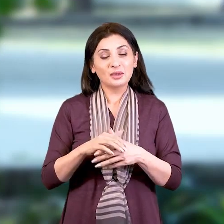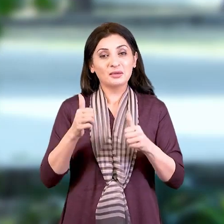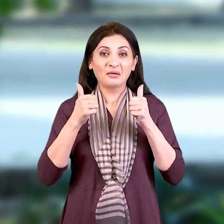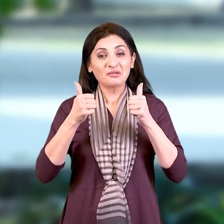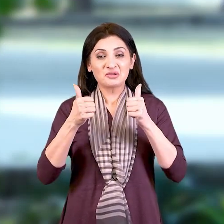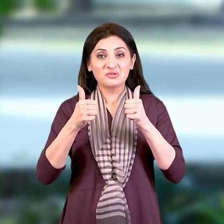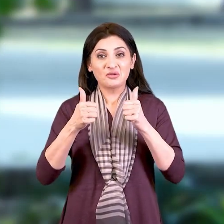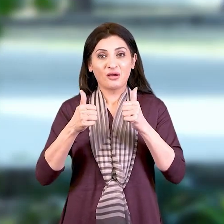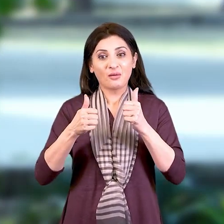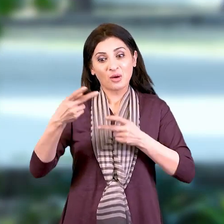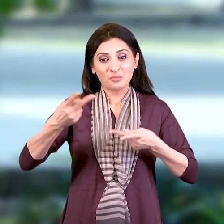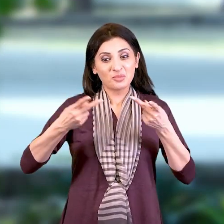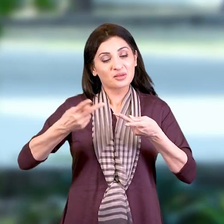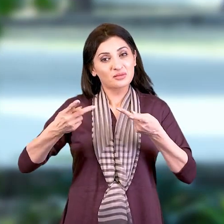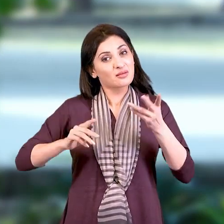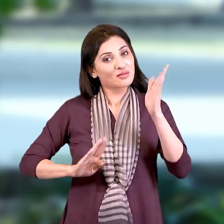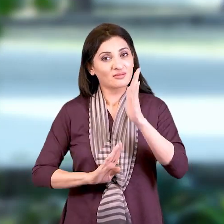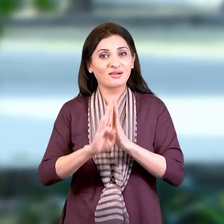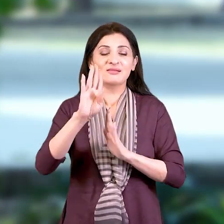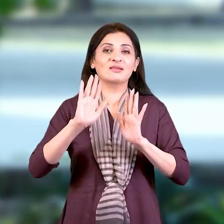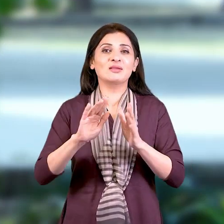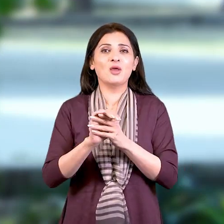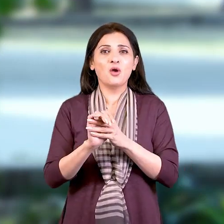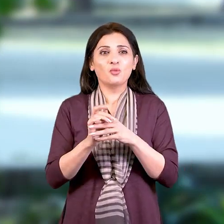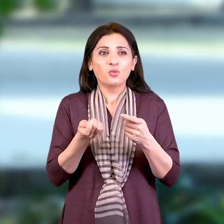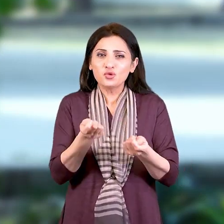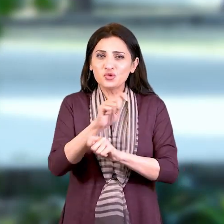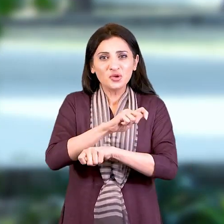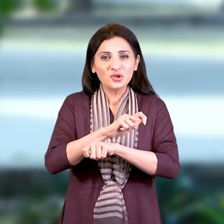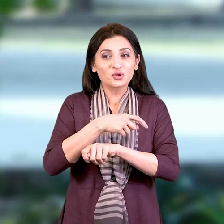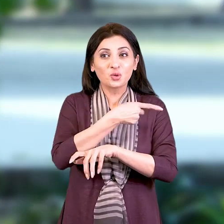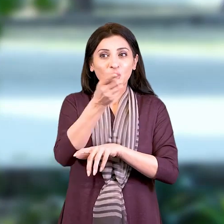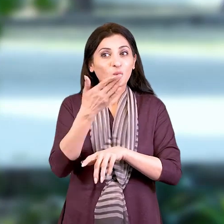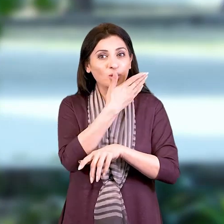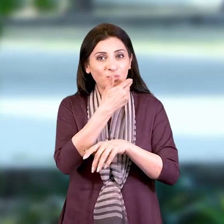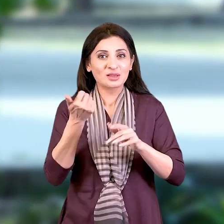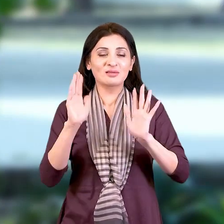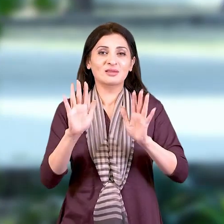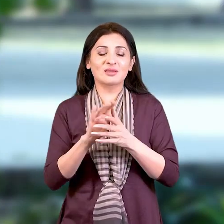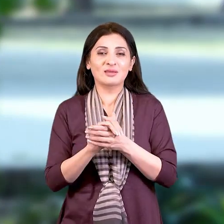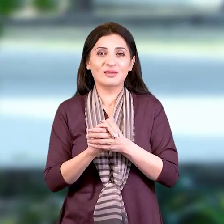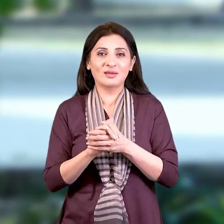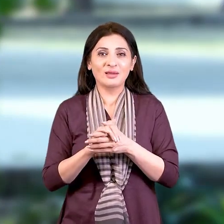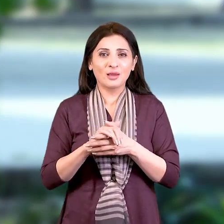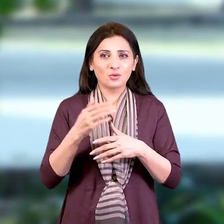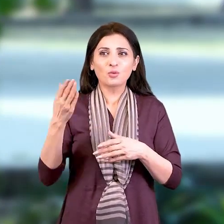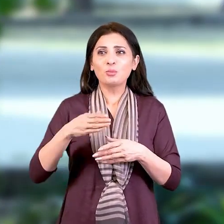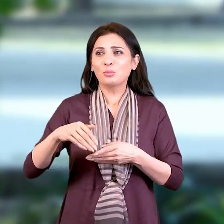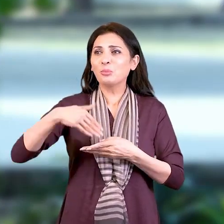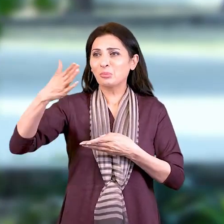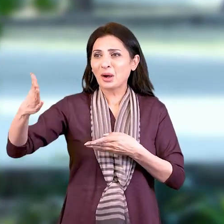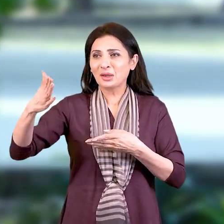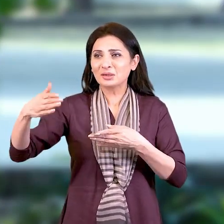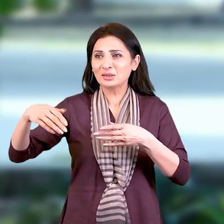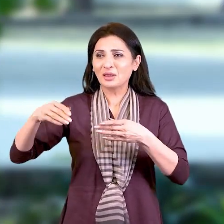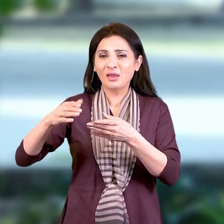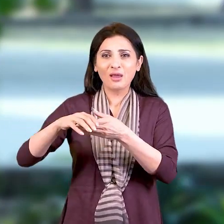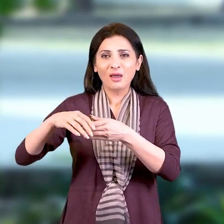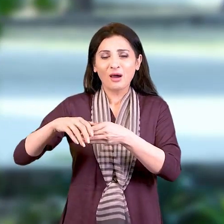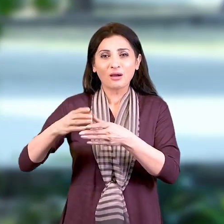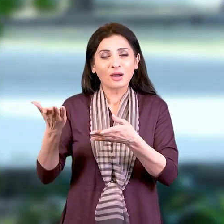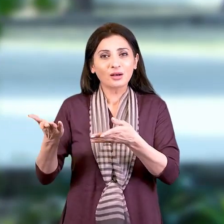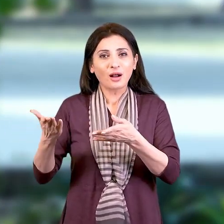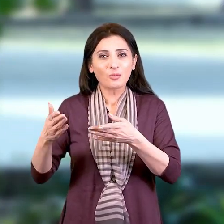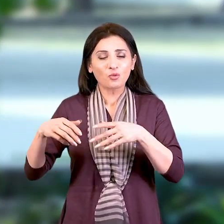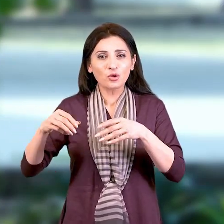very refreshing change from what they've been having, because normal कोई पिज़्ज़ा कहीं बाहर से कहीं और से खाएं तो वो पेट में जाके बैठ ही जाता है, और मतलब it gives